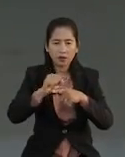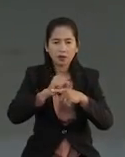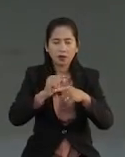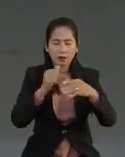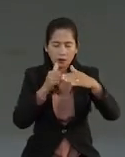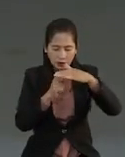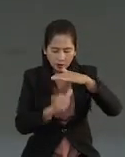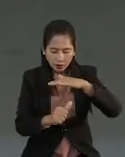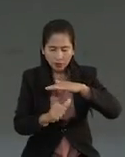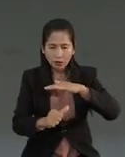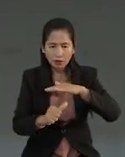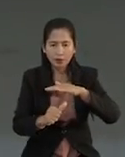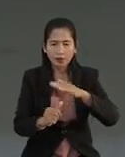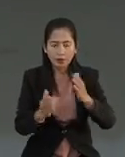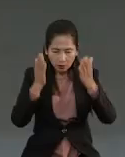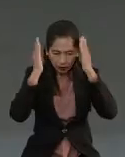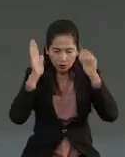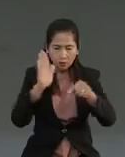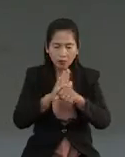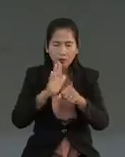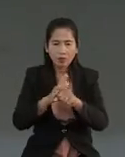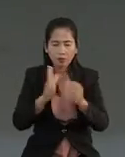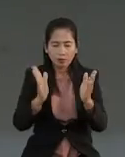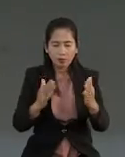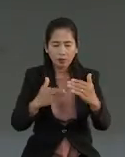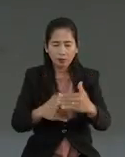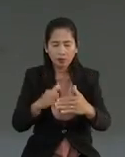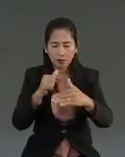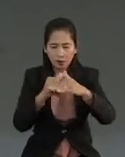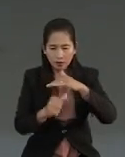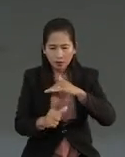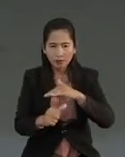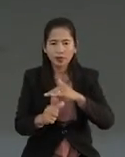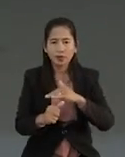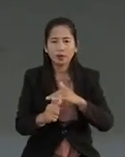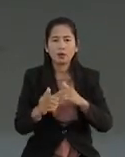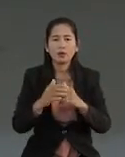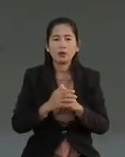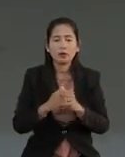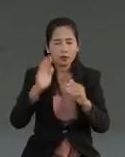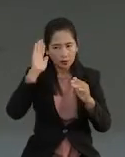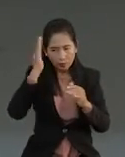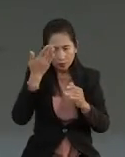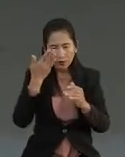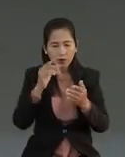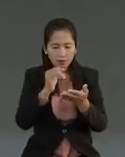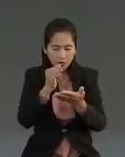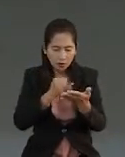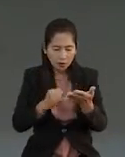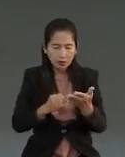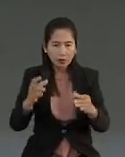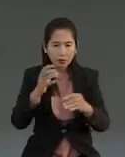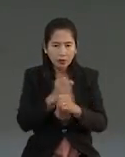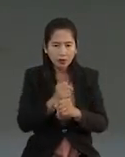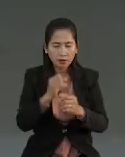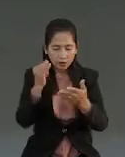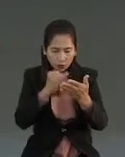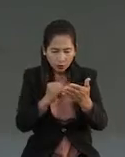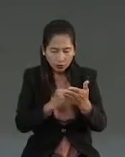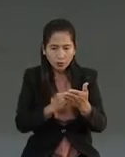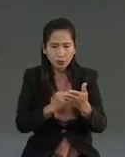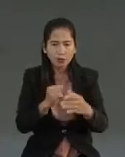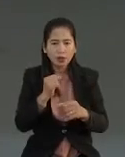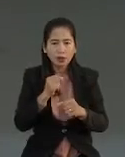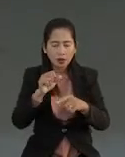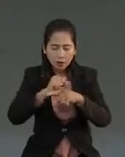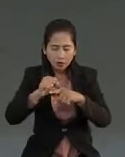kháng cào chà chô bòm pinh bò ốc kháng cào chân rụp ní gò con ai cụ bàn đá xong cụ rụp hai nâng